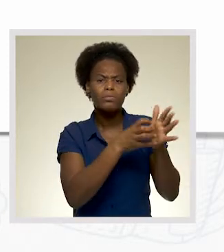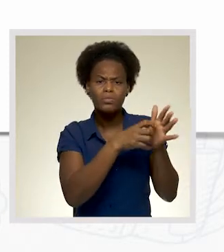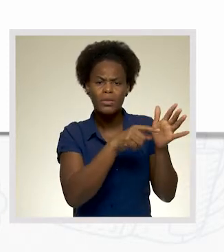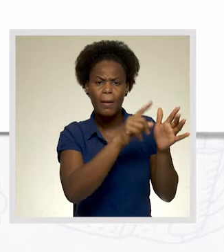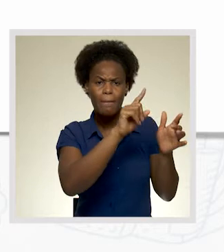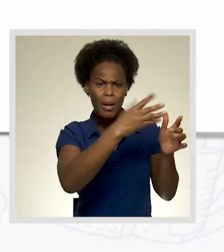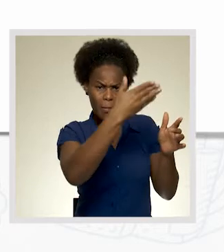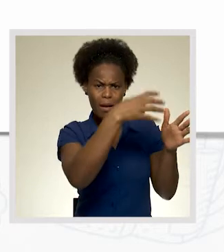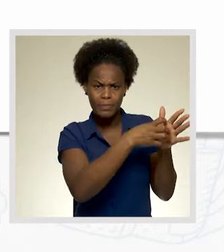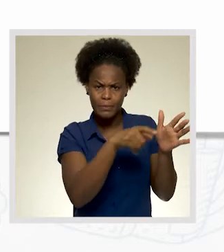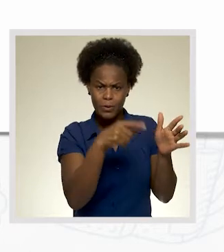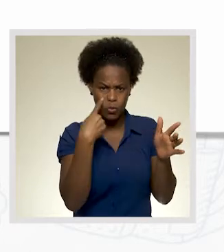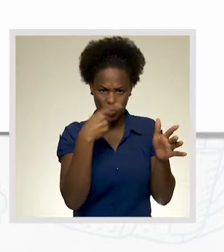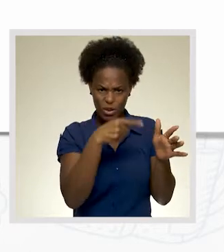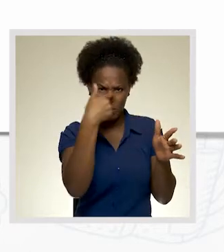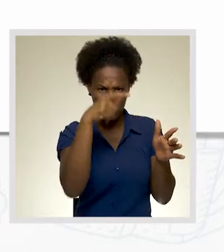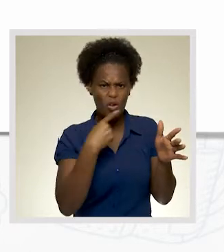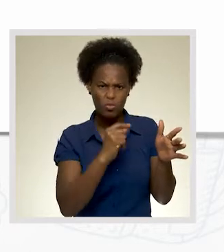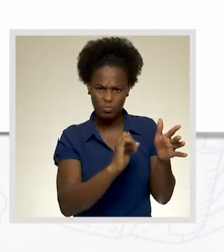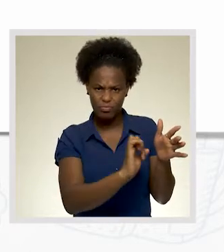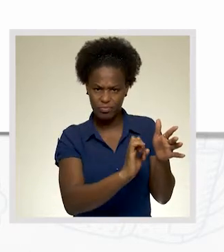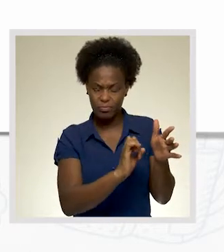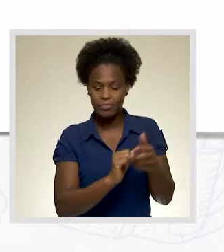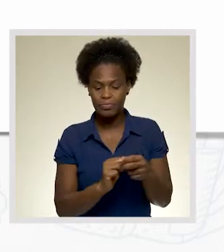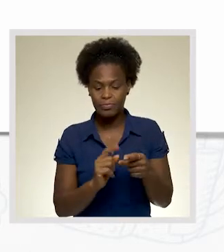premier dessin? B.